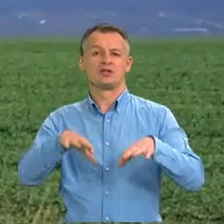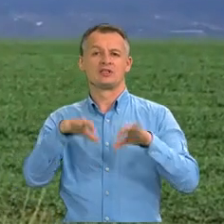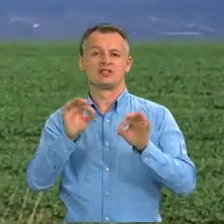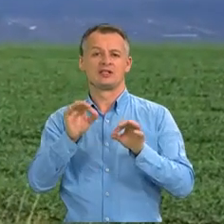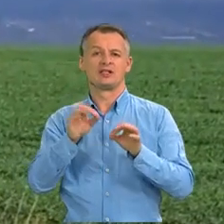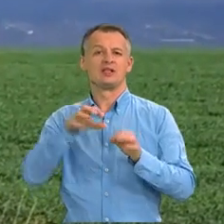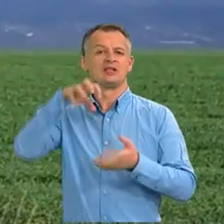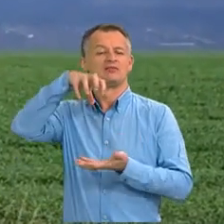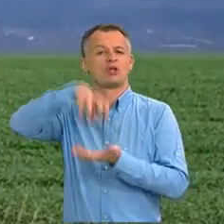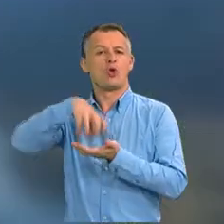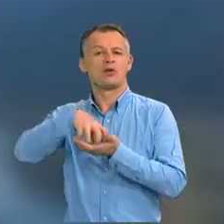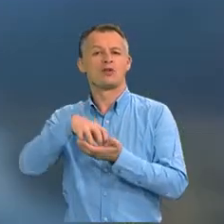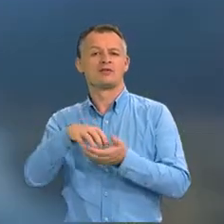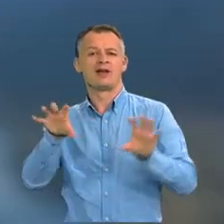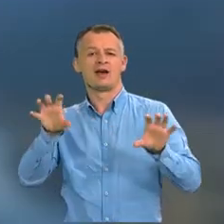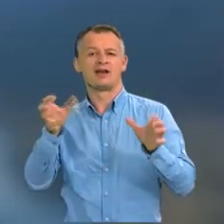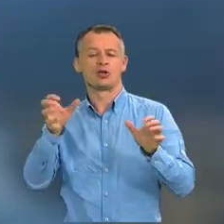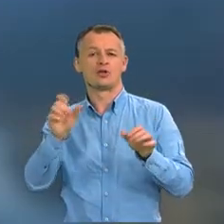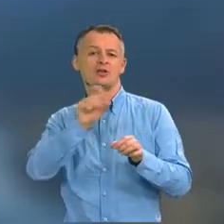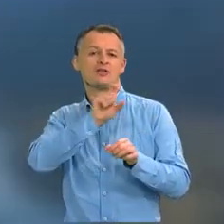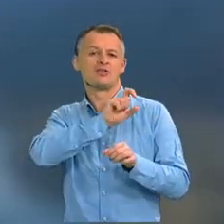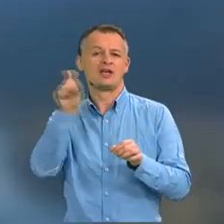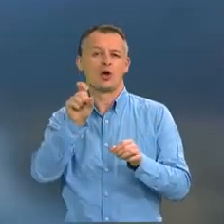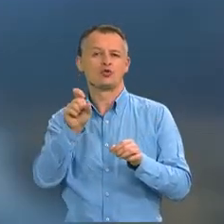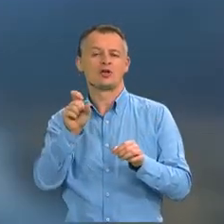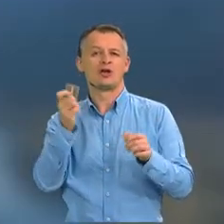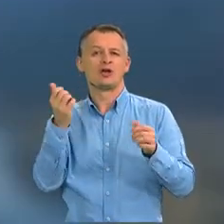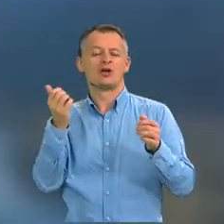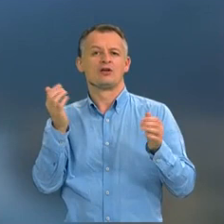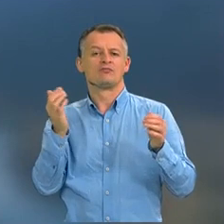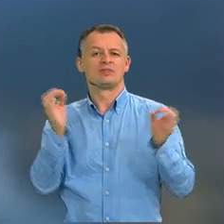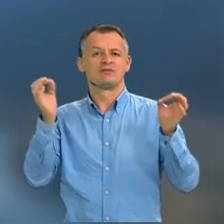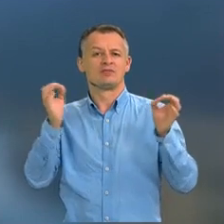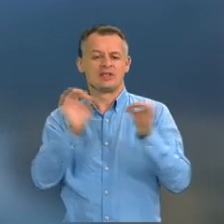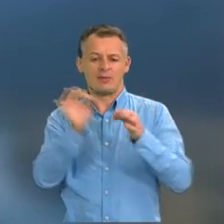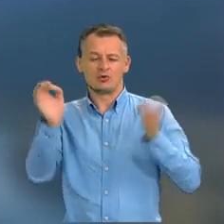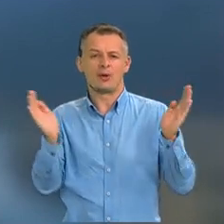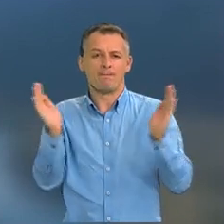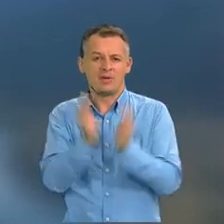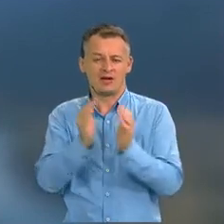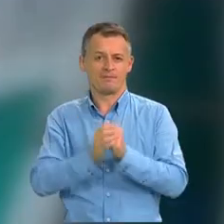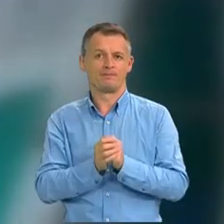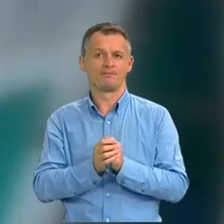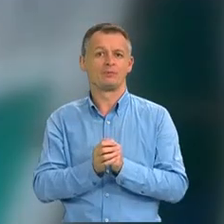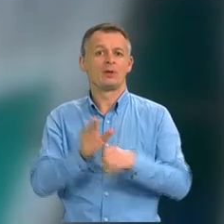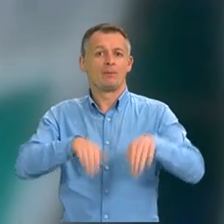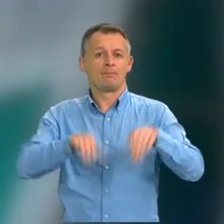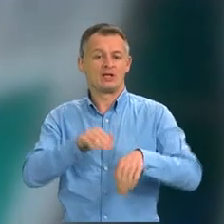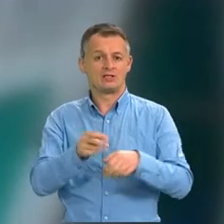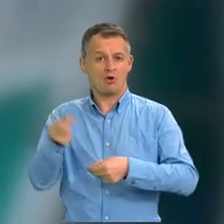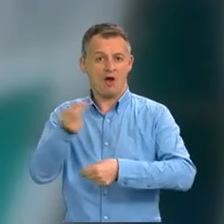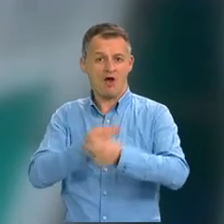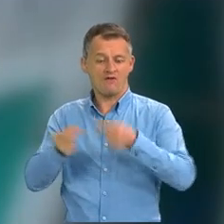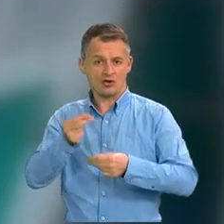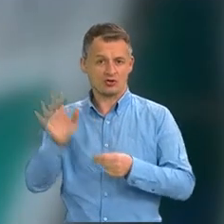de radiolocație din cauza dimensiunilor și a suprafețelor mici de reflexe ale acestora. Ministerul Afacerilor Externe și